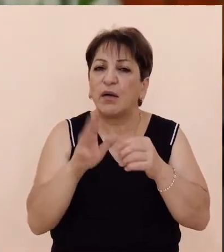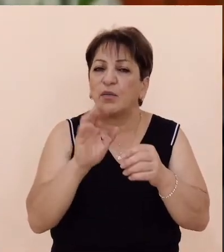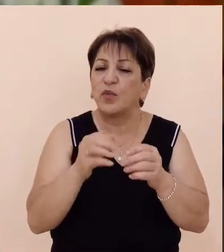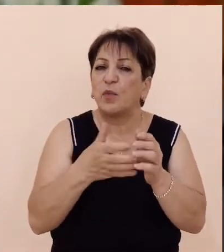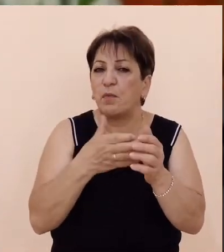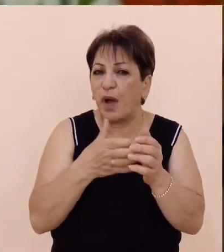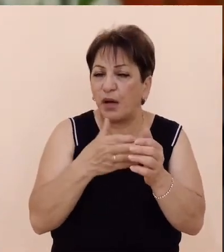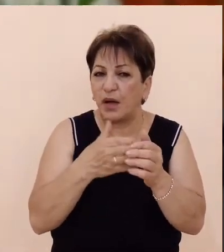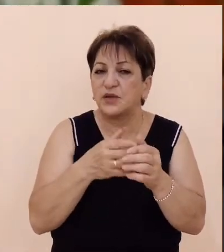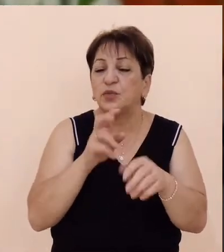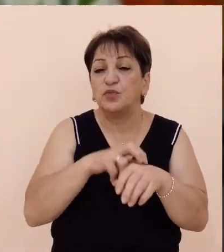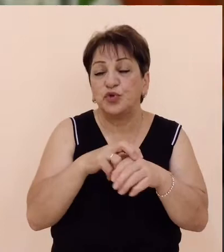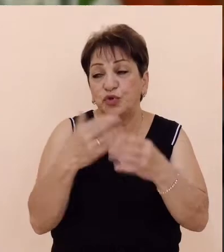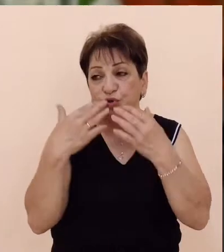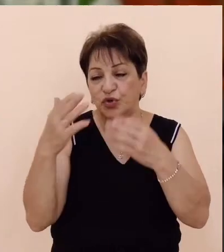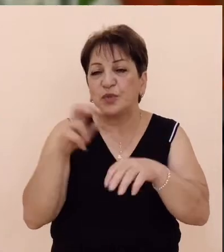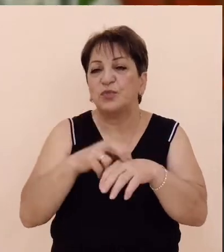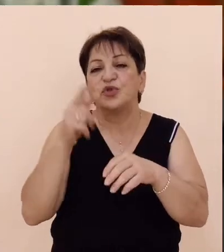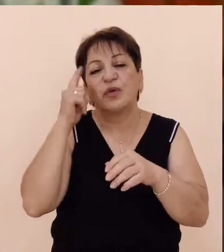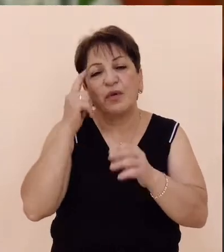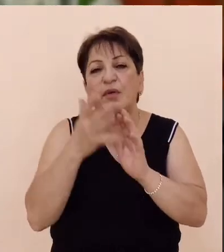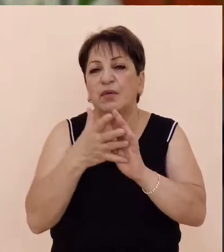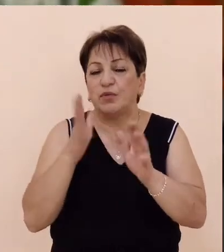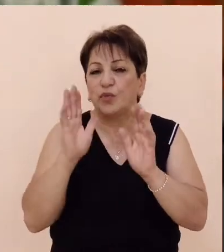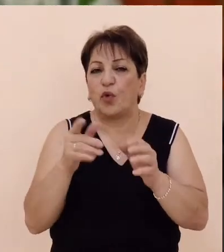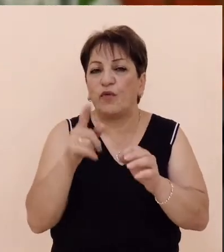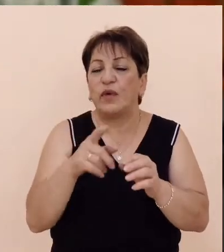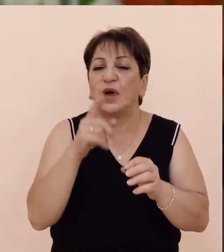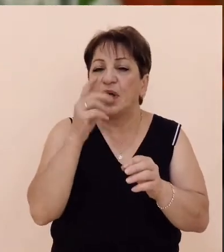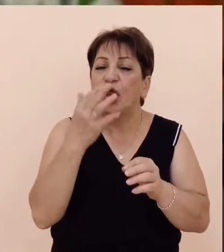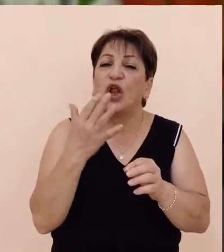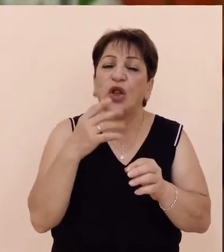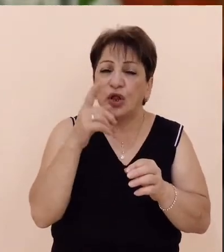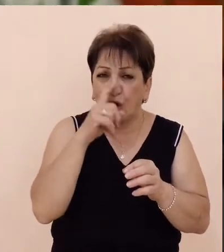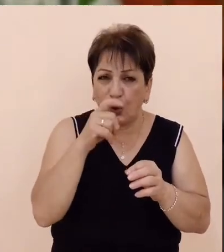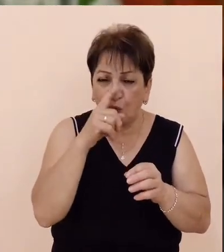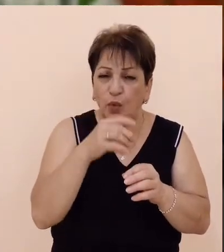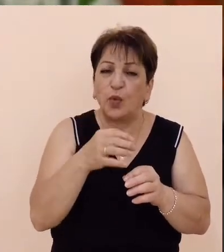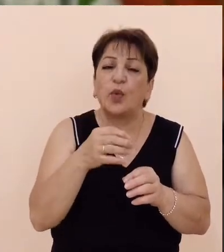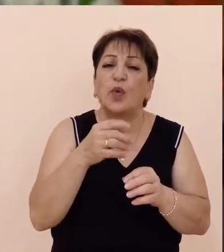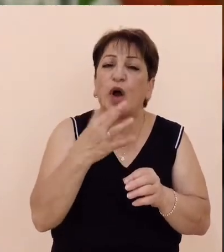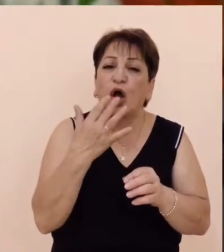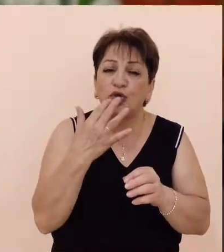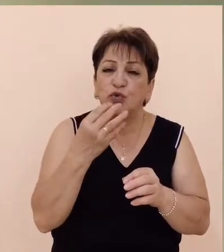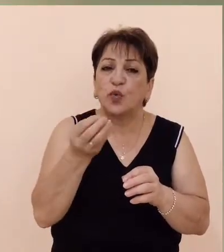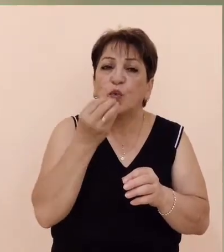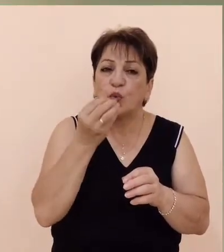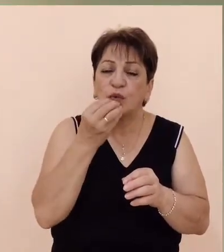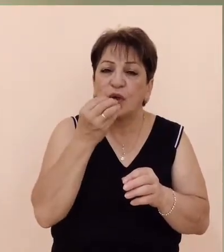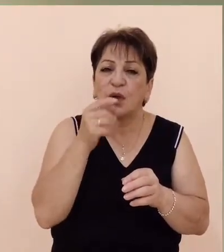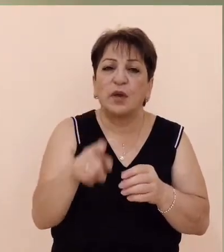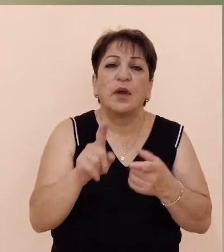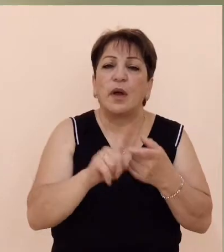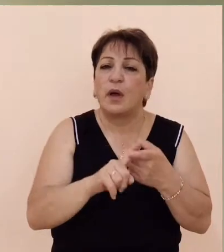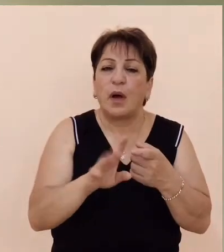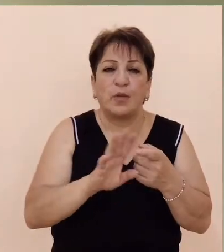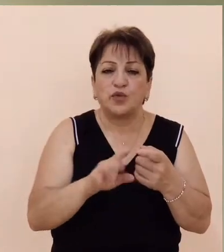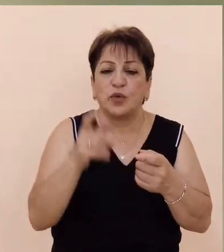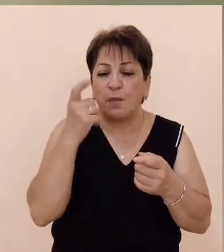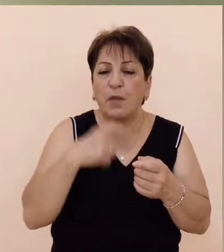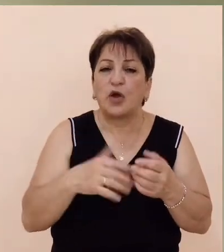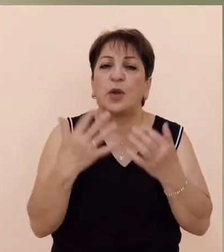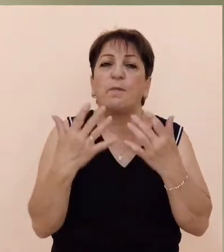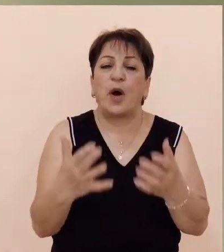և բժշկի կողմից։ Իսկ այն բոլոր կծուտ թու ուտելը և ավելորդ ուտելիք ուտելը, դրանք ոչ մի կապ չունեն օրգանիզմի